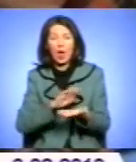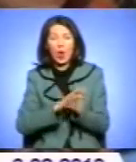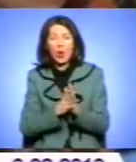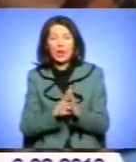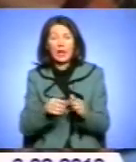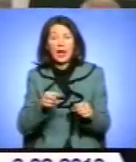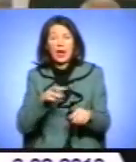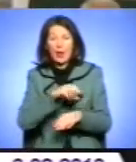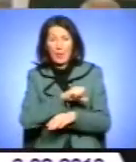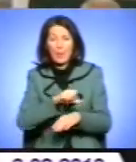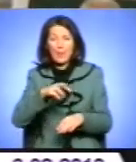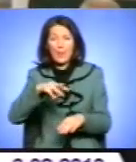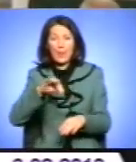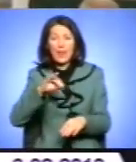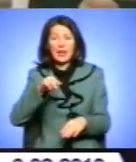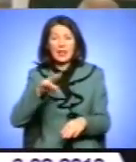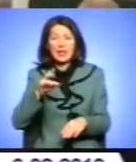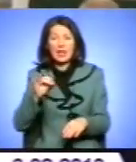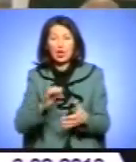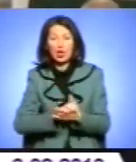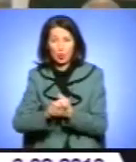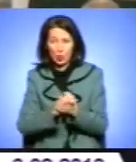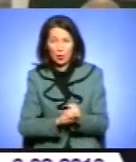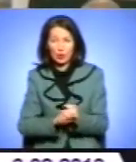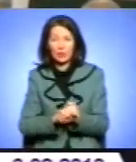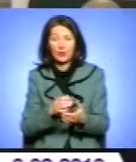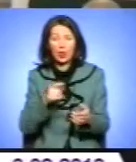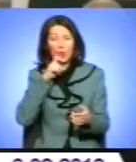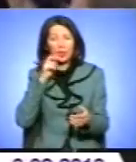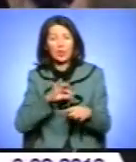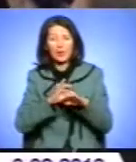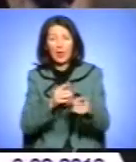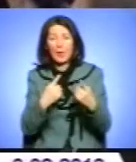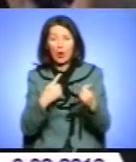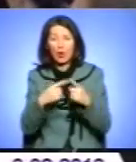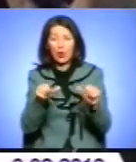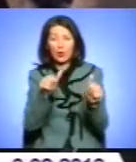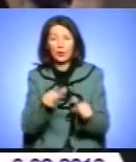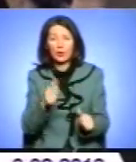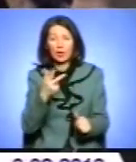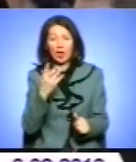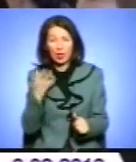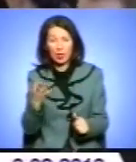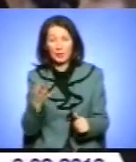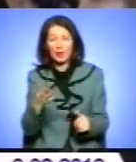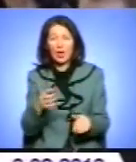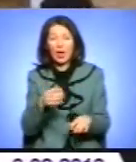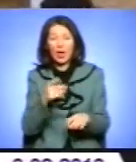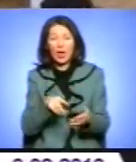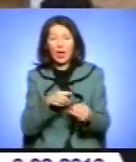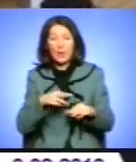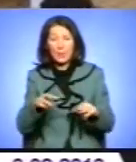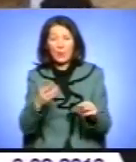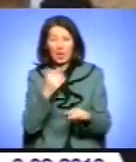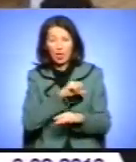вестиме переговори з метою оформлення співпраці у форматі 3+1. Утім, приєднання до цього об'єднання, за словами міністра закордонних справ, питання переговорів.